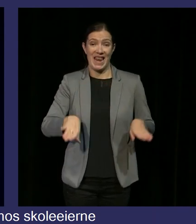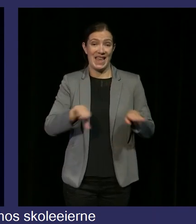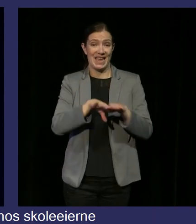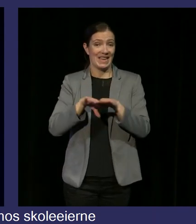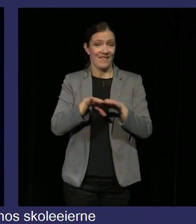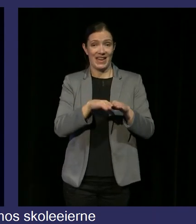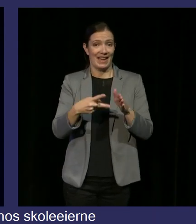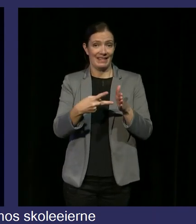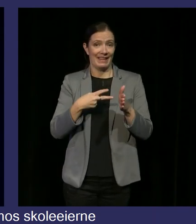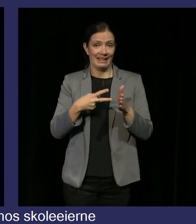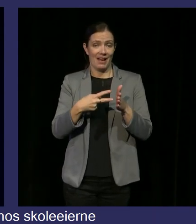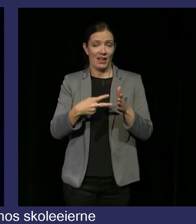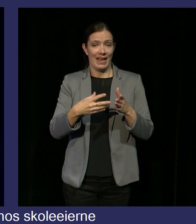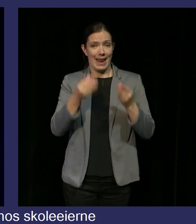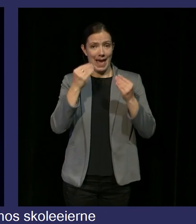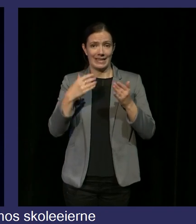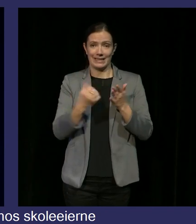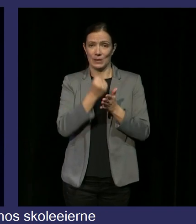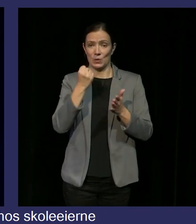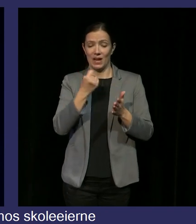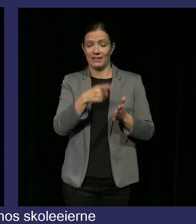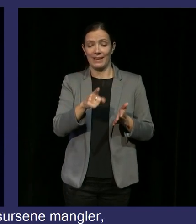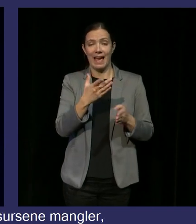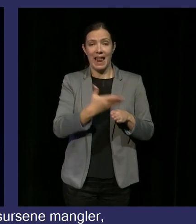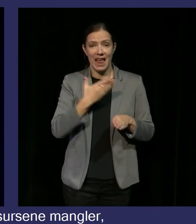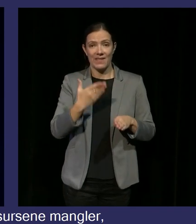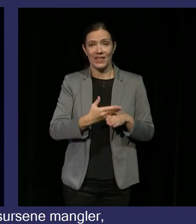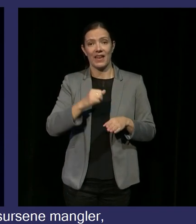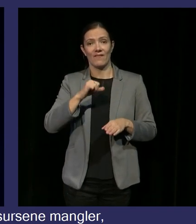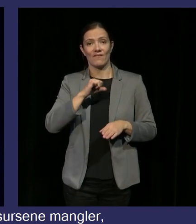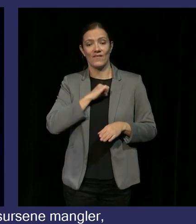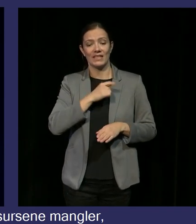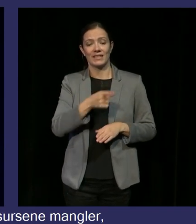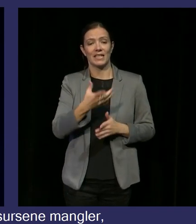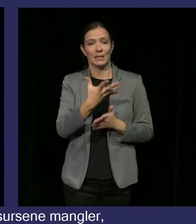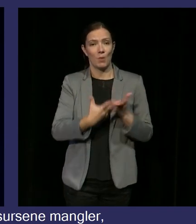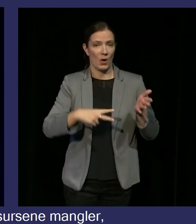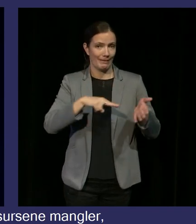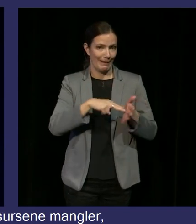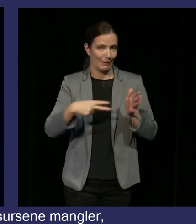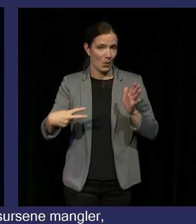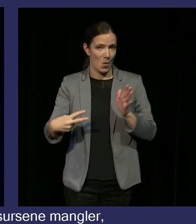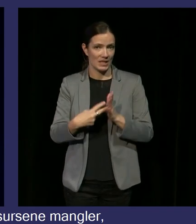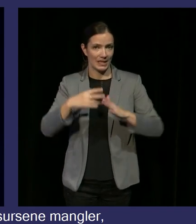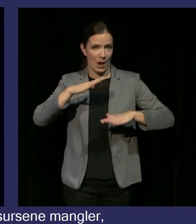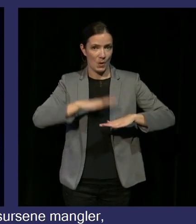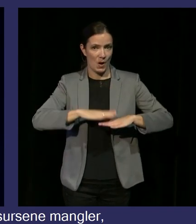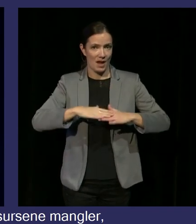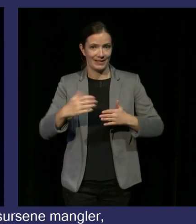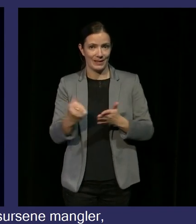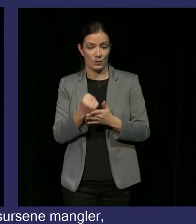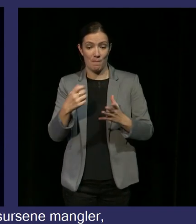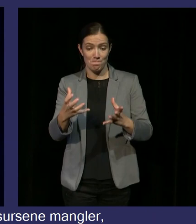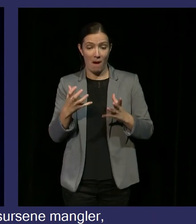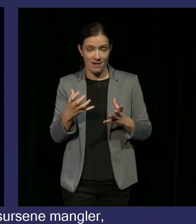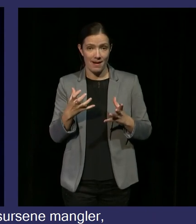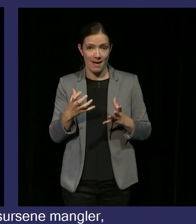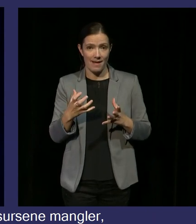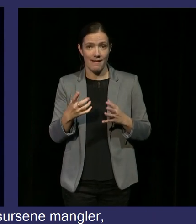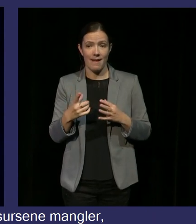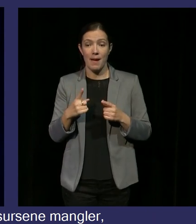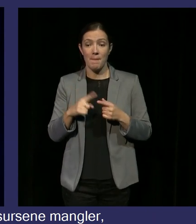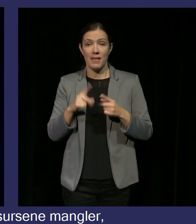likeverdige digitale læringsressurser til elevene hvis de språkteknologiske grunnlagsressursene mangler, og